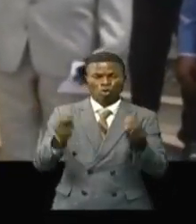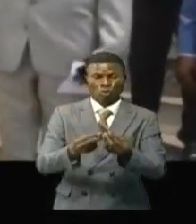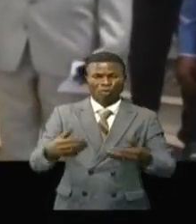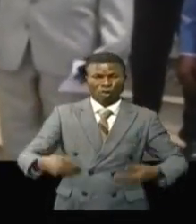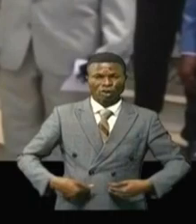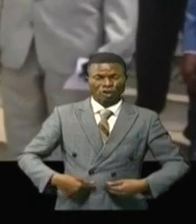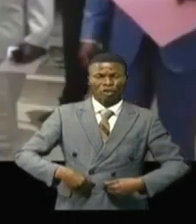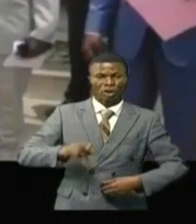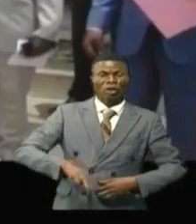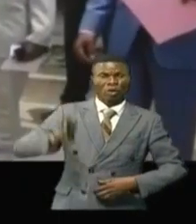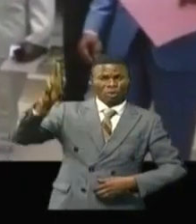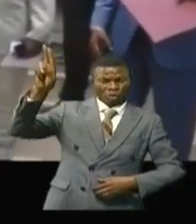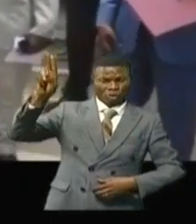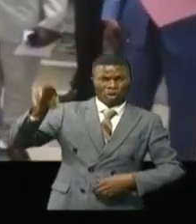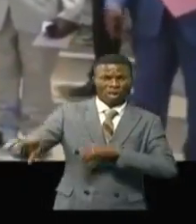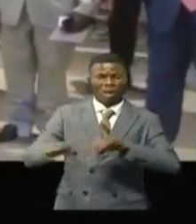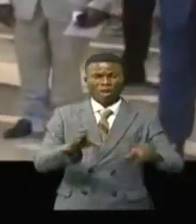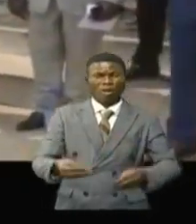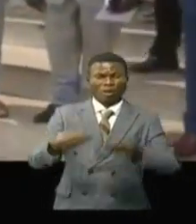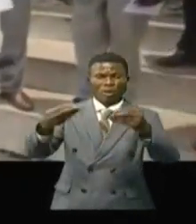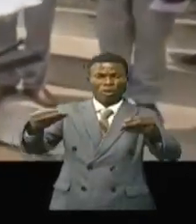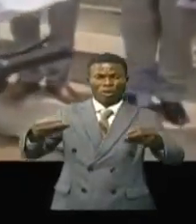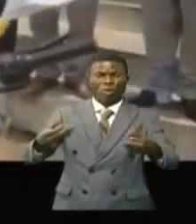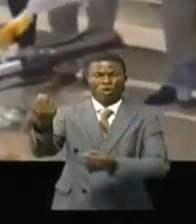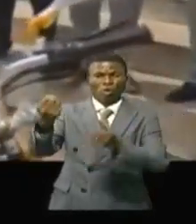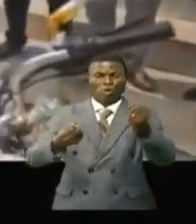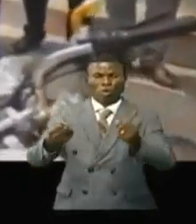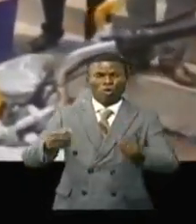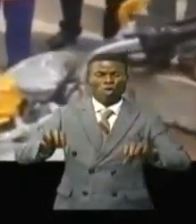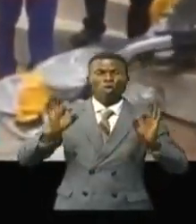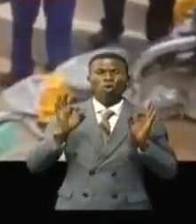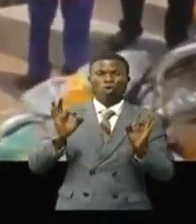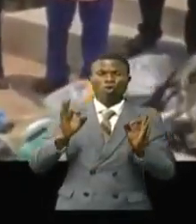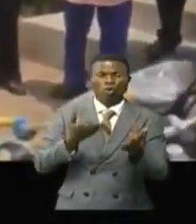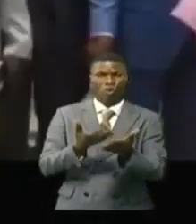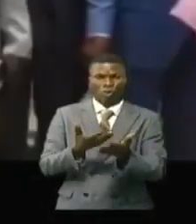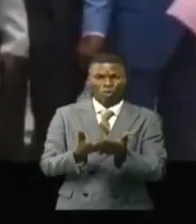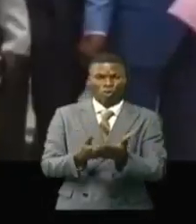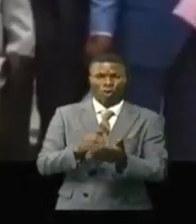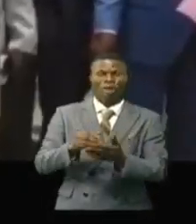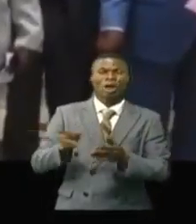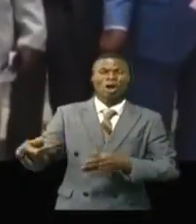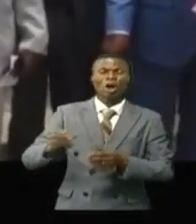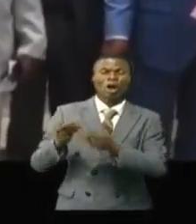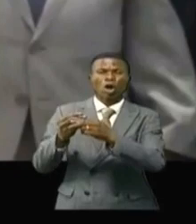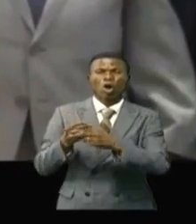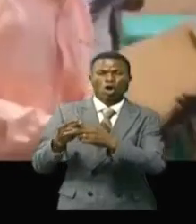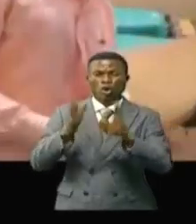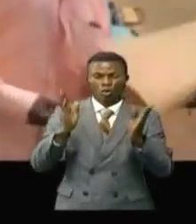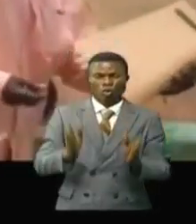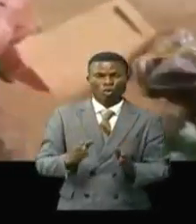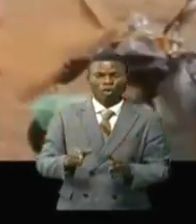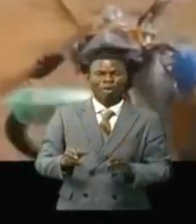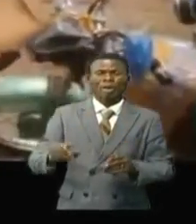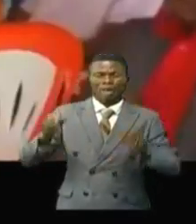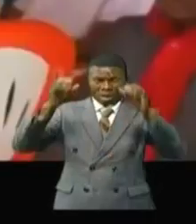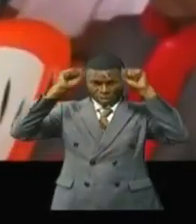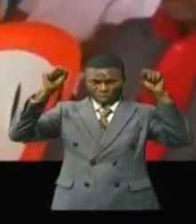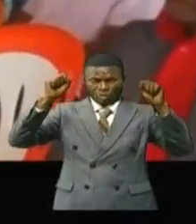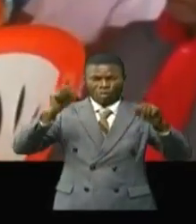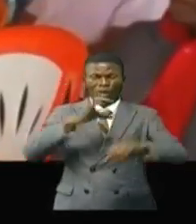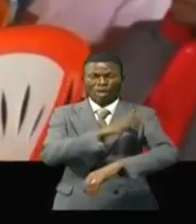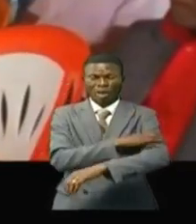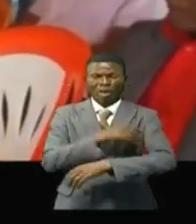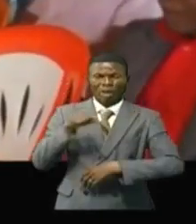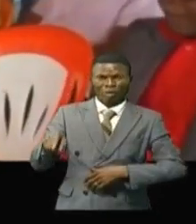Kassai central. À la cérémonie de remise de ces véhicules motorisés, le coordonnateur provincial de la maison civile du chef de l'État, M. Sylvain